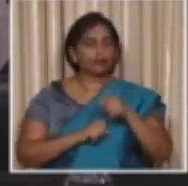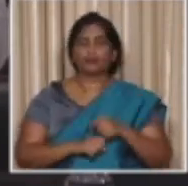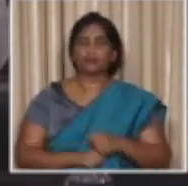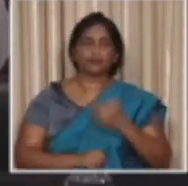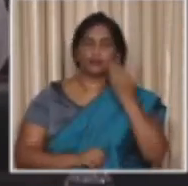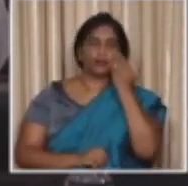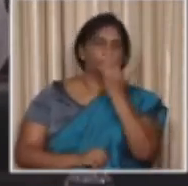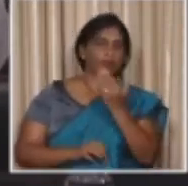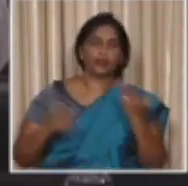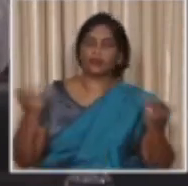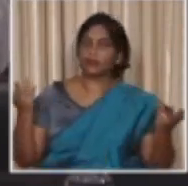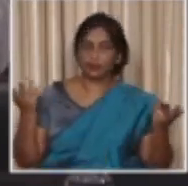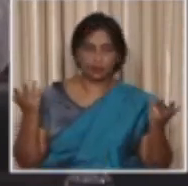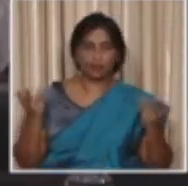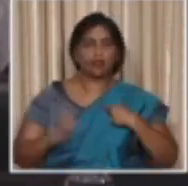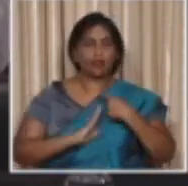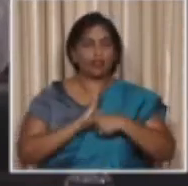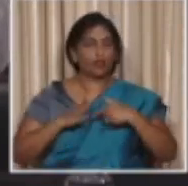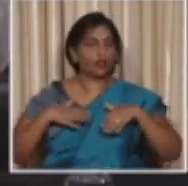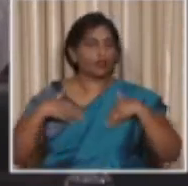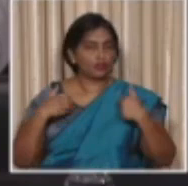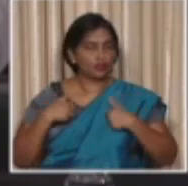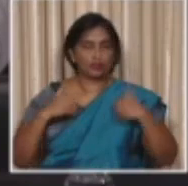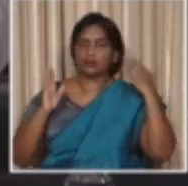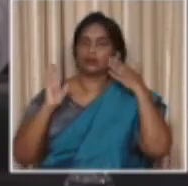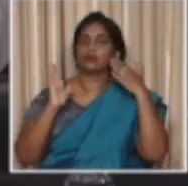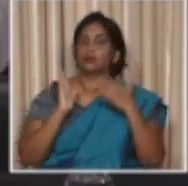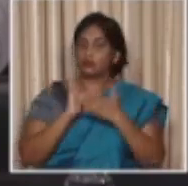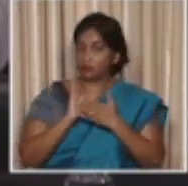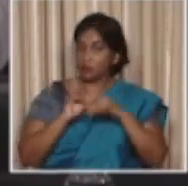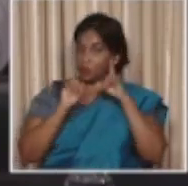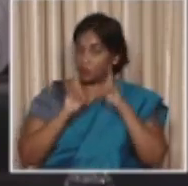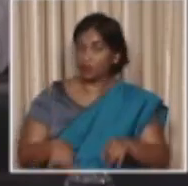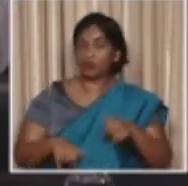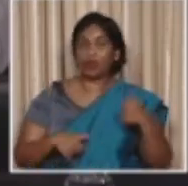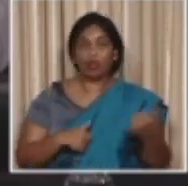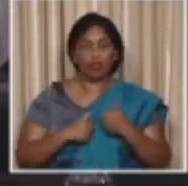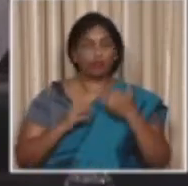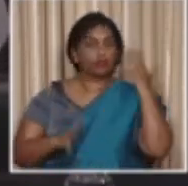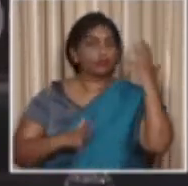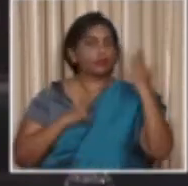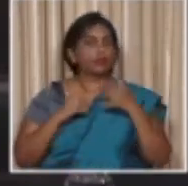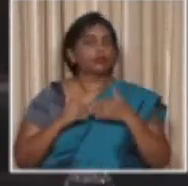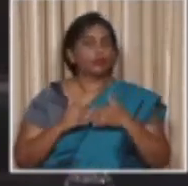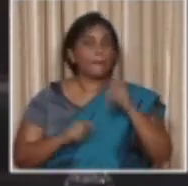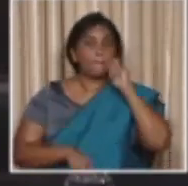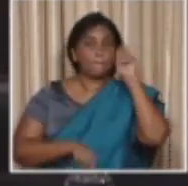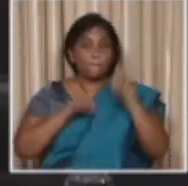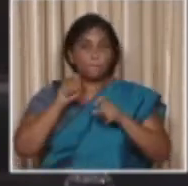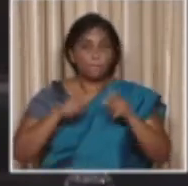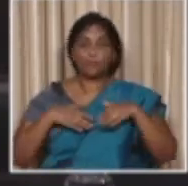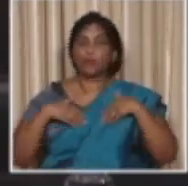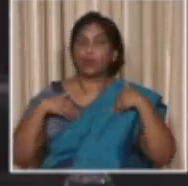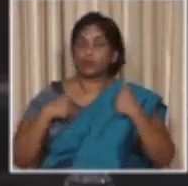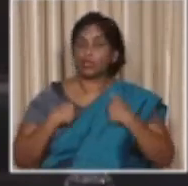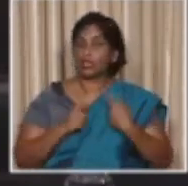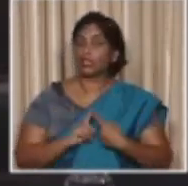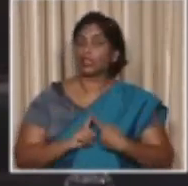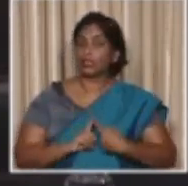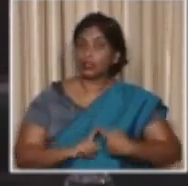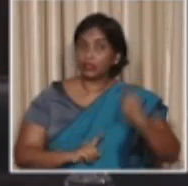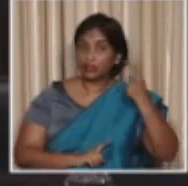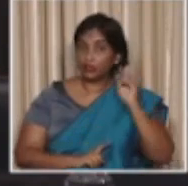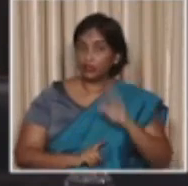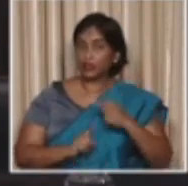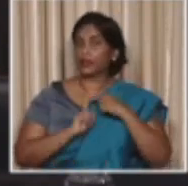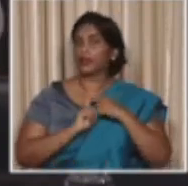එකක් පේන්නේ නැහැ රටේ සෞඛ්‍ය පද්ධතිය මේ නූතන ලෝකයේ මිනිසාගේ සෞඛ්‍ය දියුණුව සඳහා